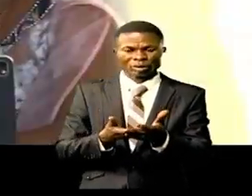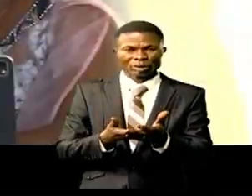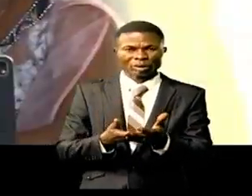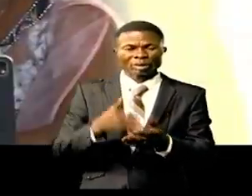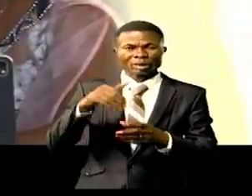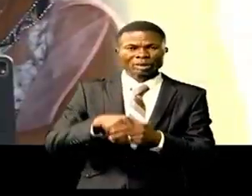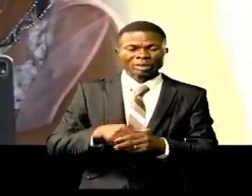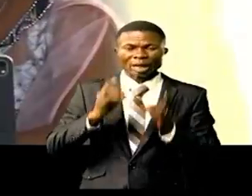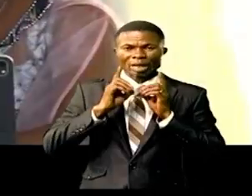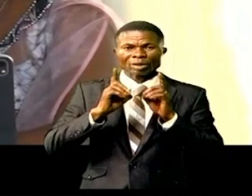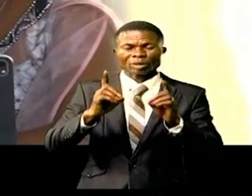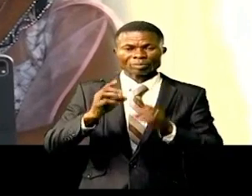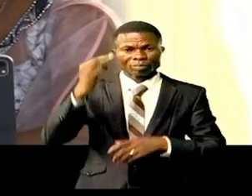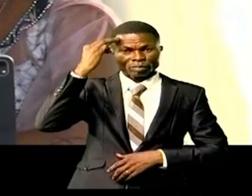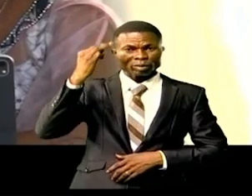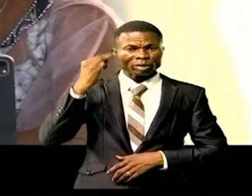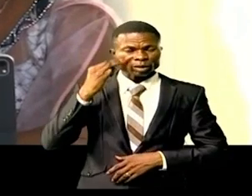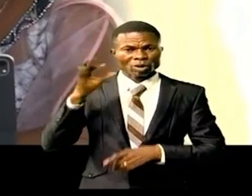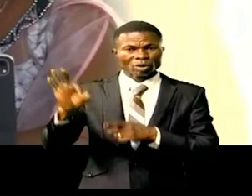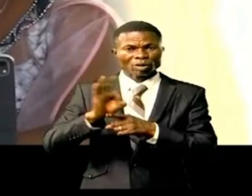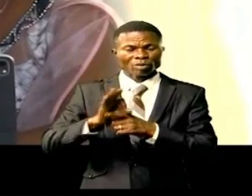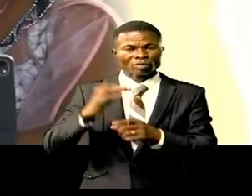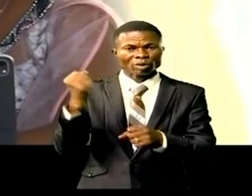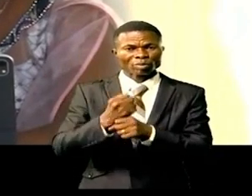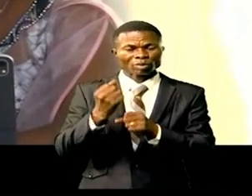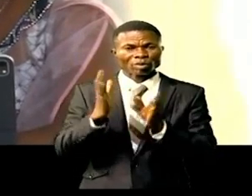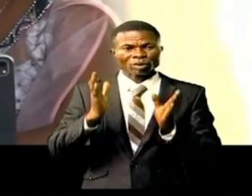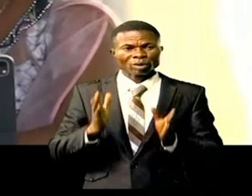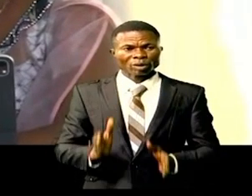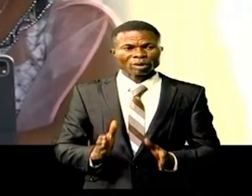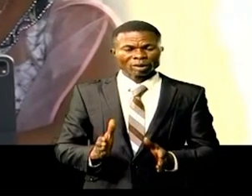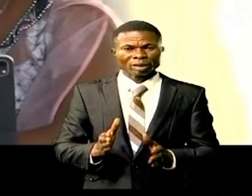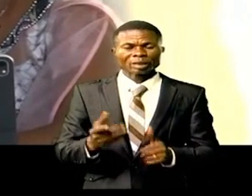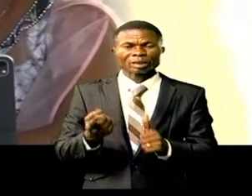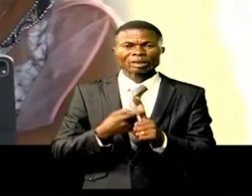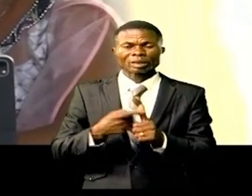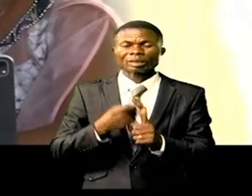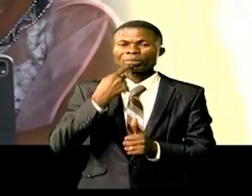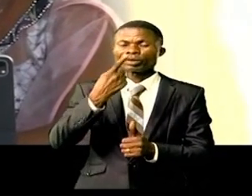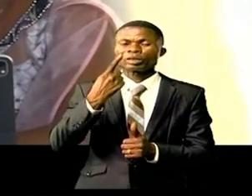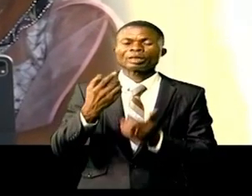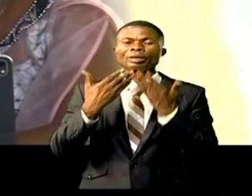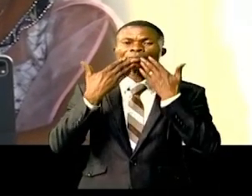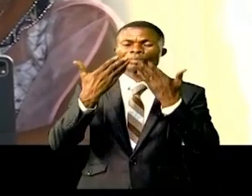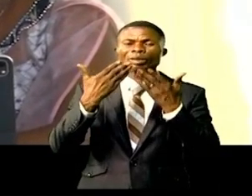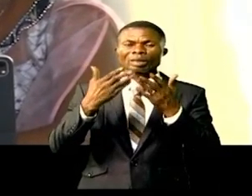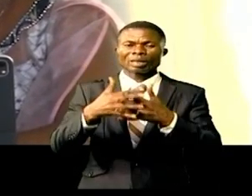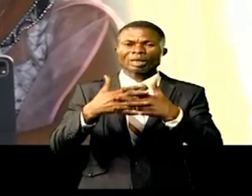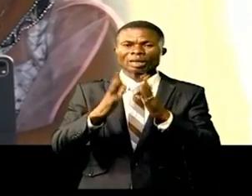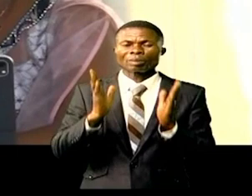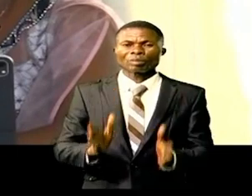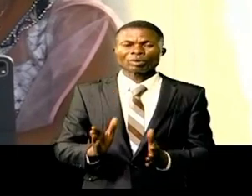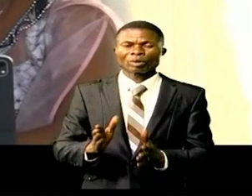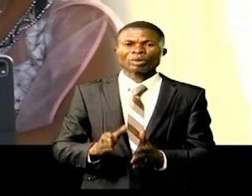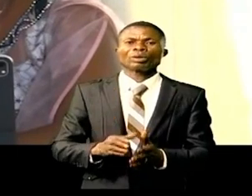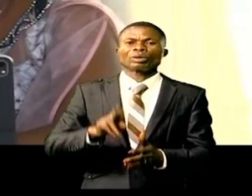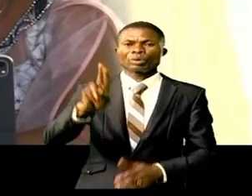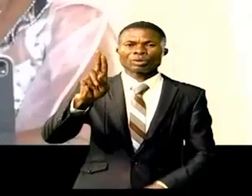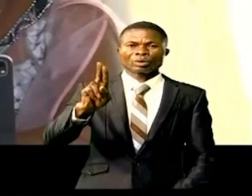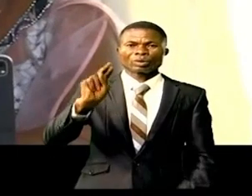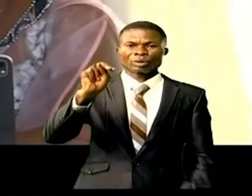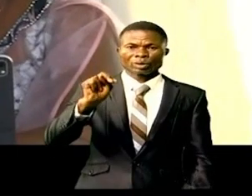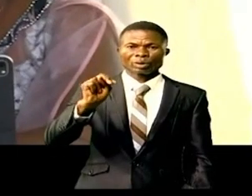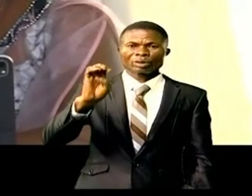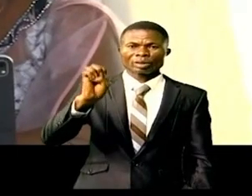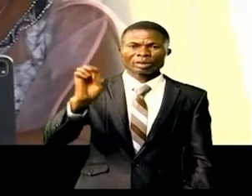son allocution, la ministre de la formation professionnelle a tout d'abord remercié les partenaires qui est l'UNESCO qui